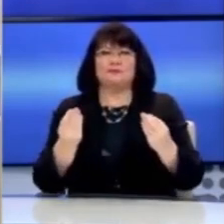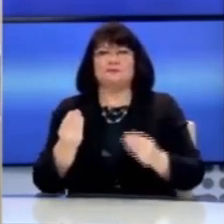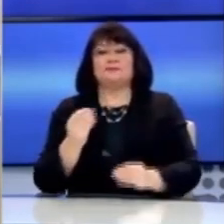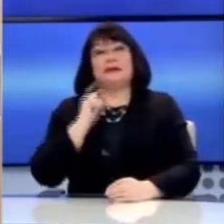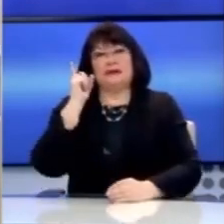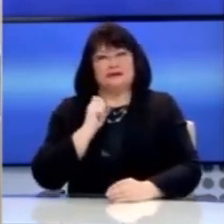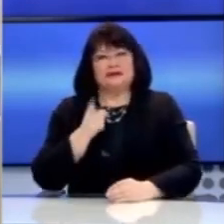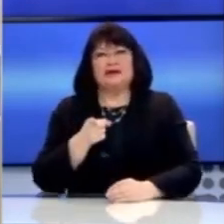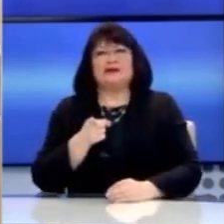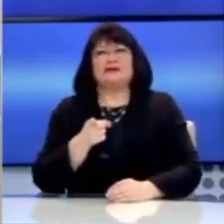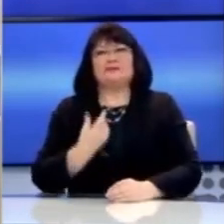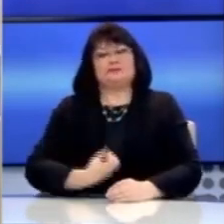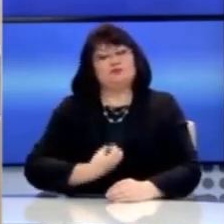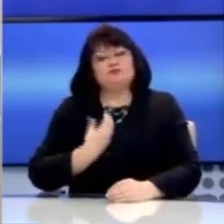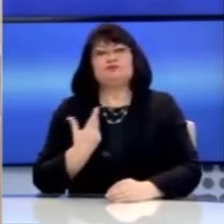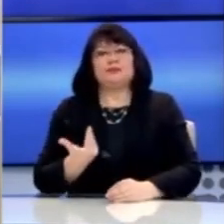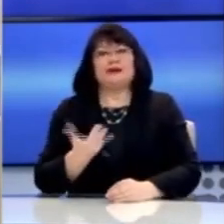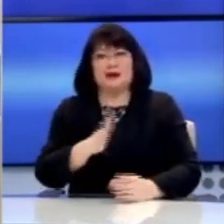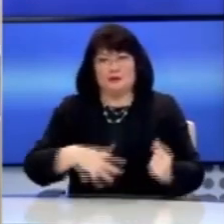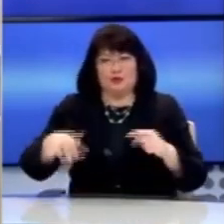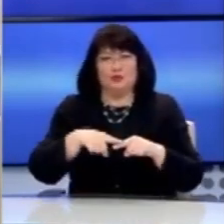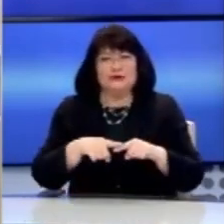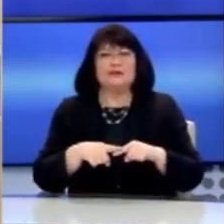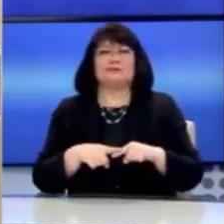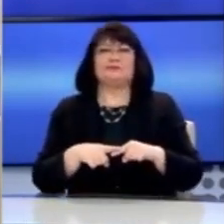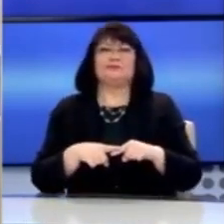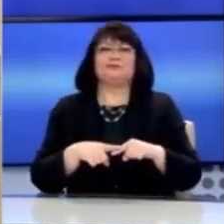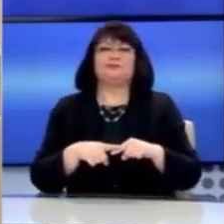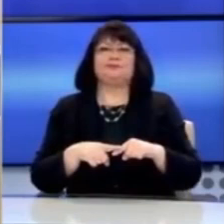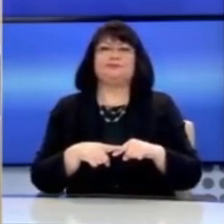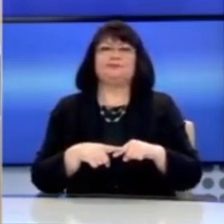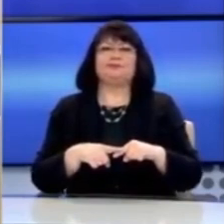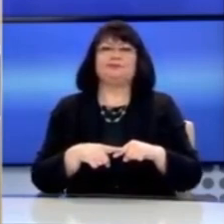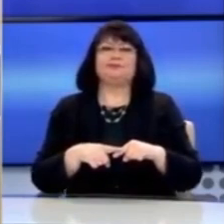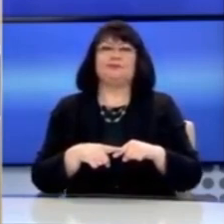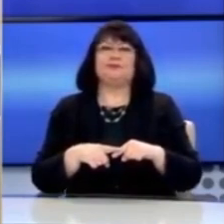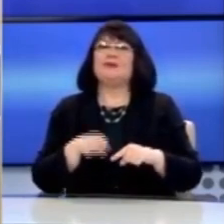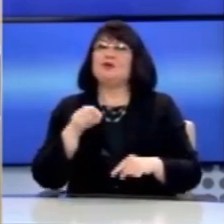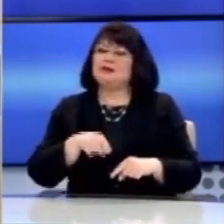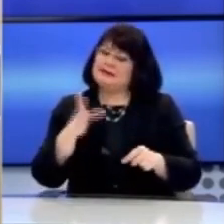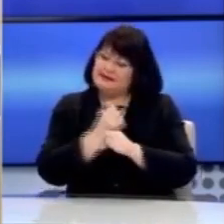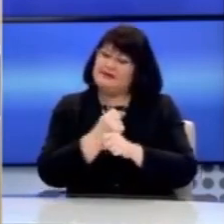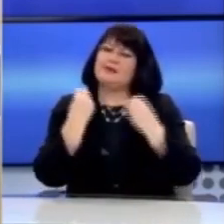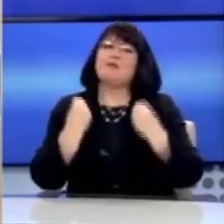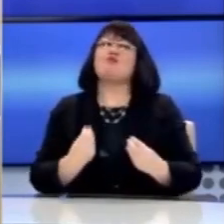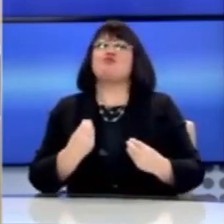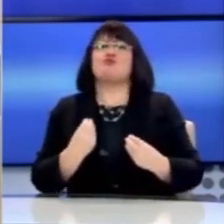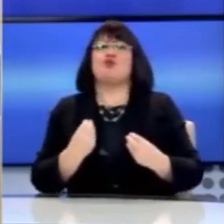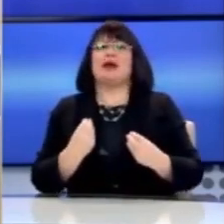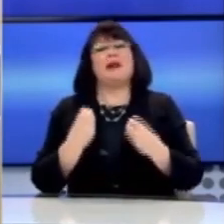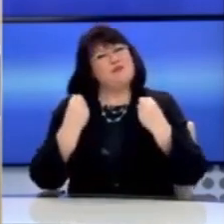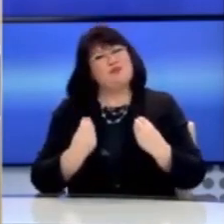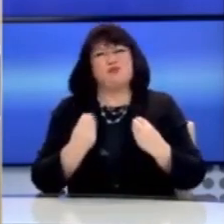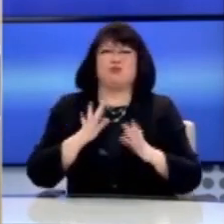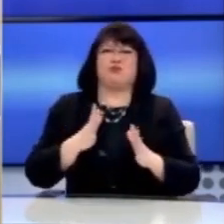έχουμε μία αίσθηση σε αυτήν την αίθουσα ότι και σε αυτό το επίπεδο τα έχουμε καταφέρει σχετικά